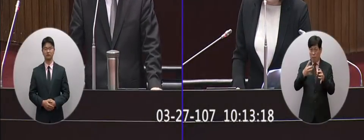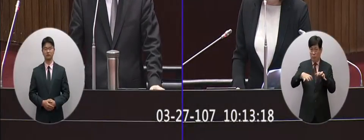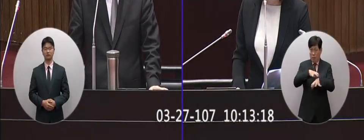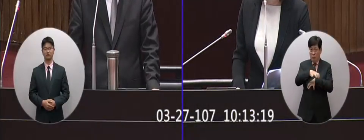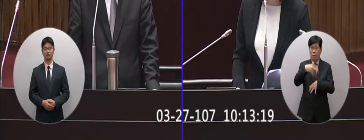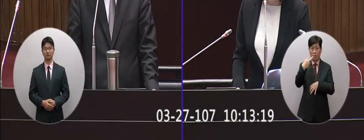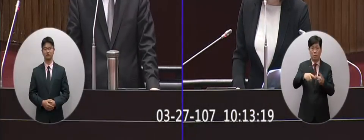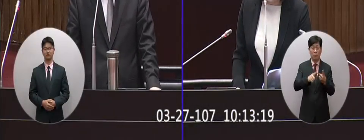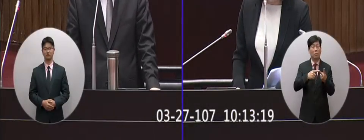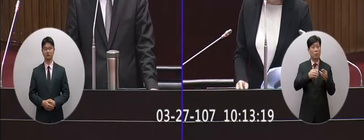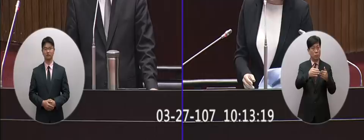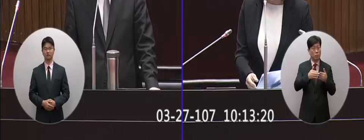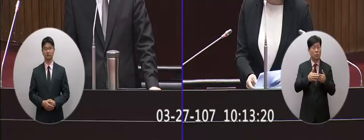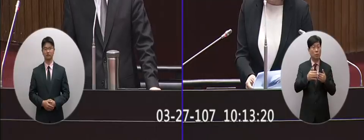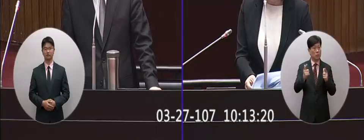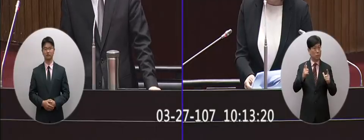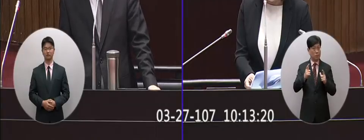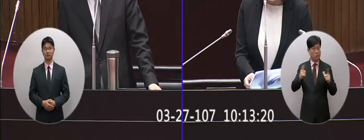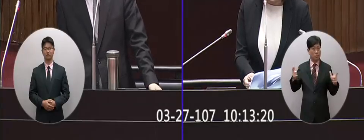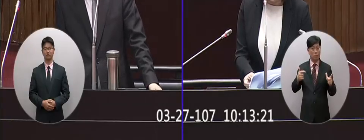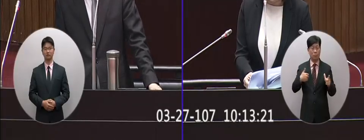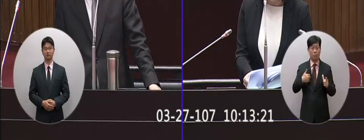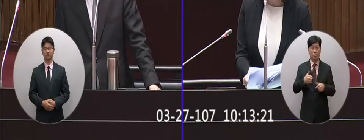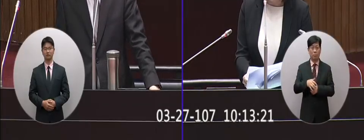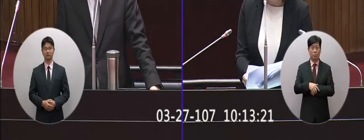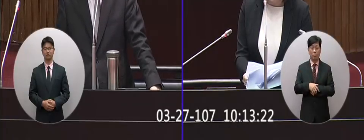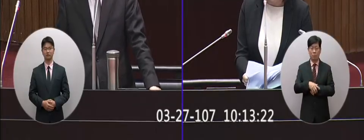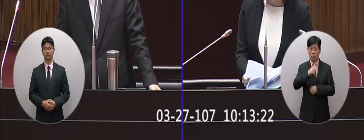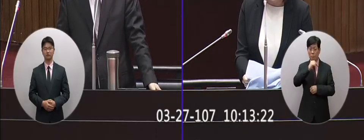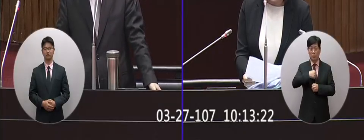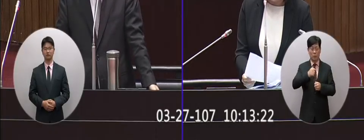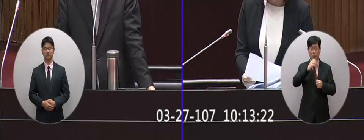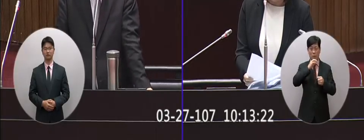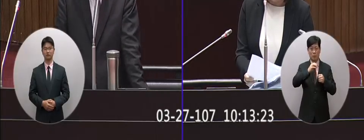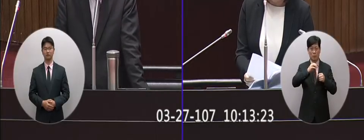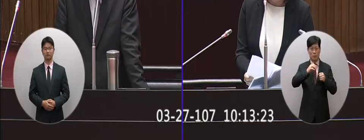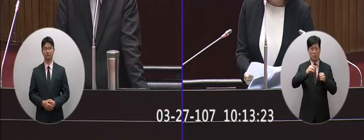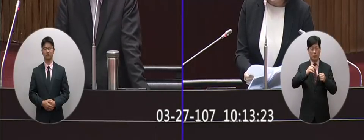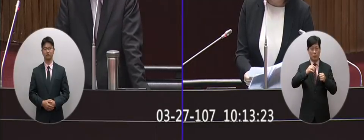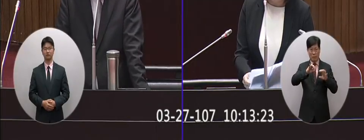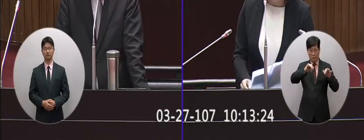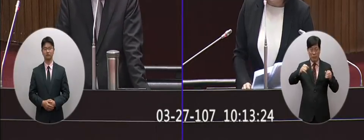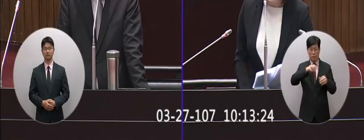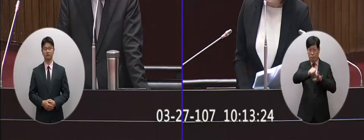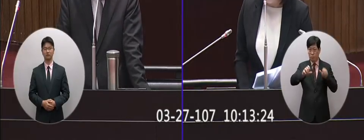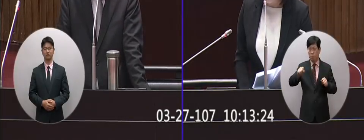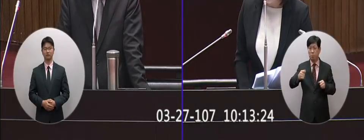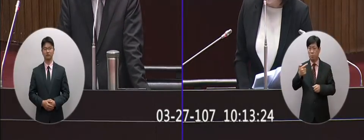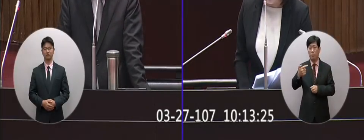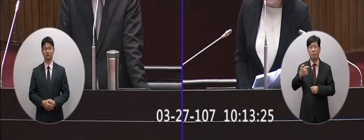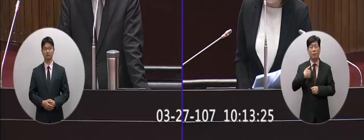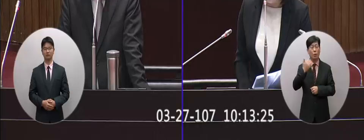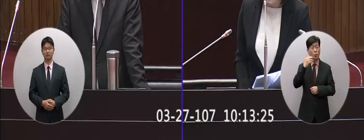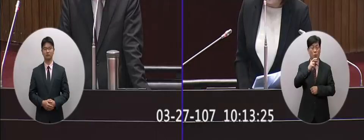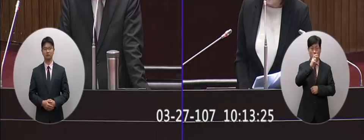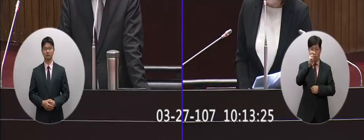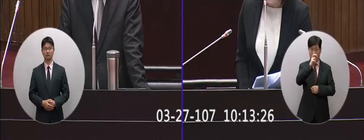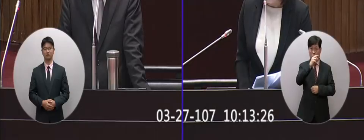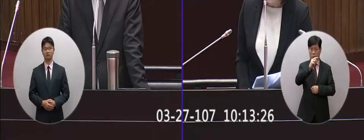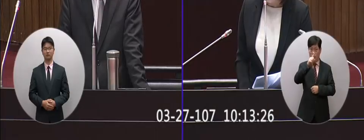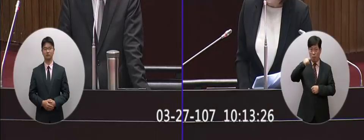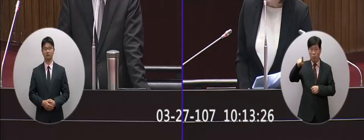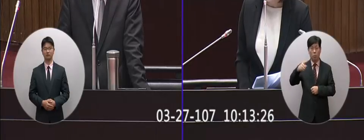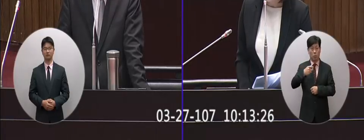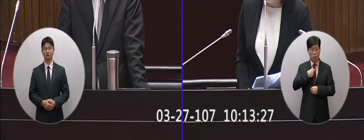而且它需要非常广大的施设的面积。太阳能20 GW可能就